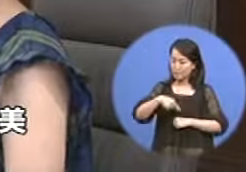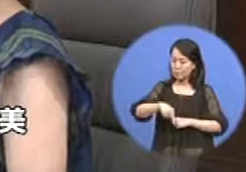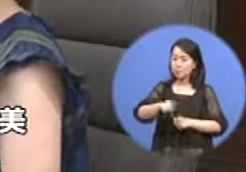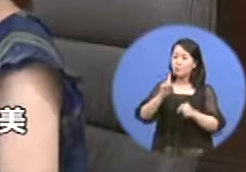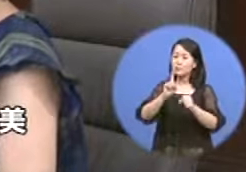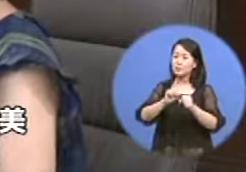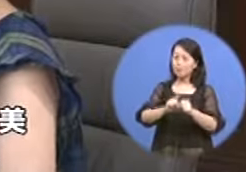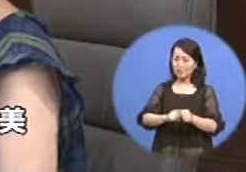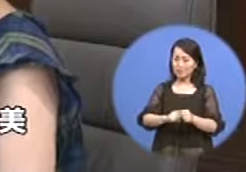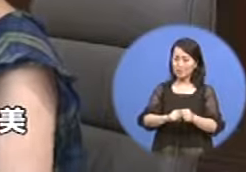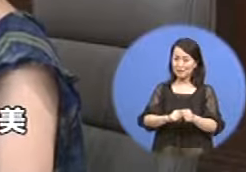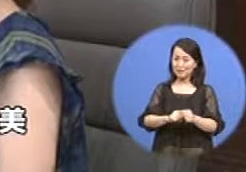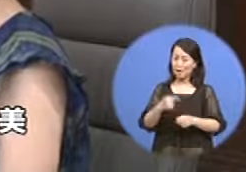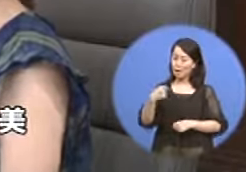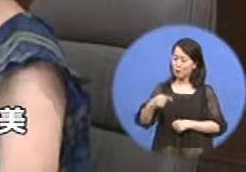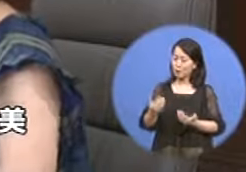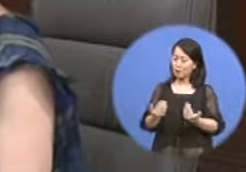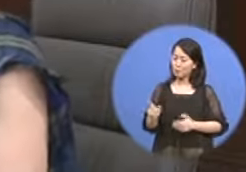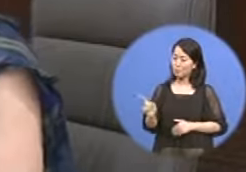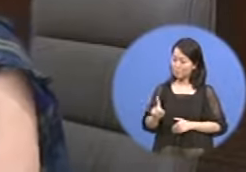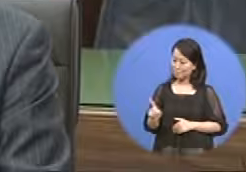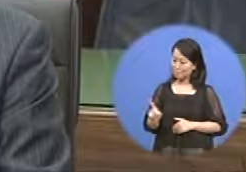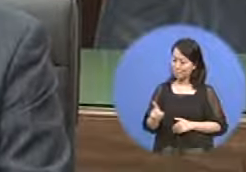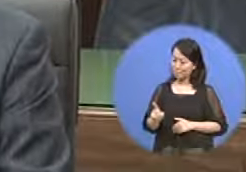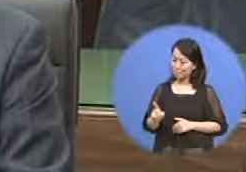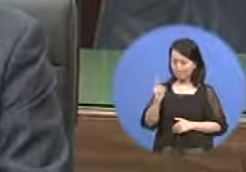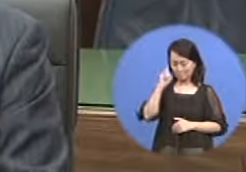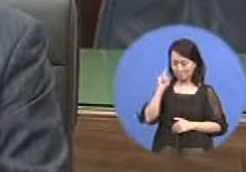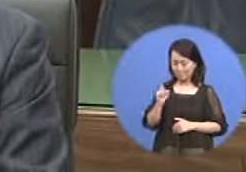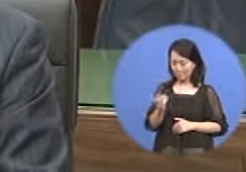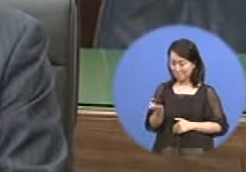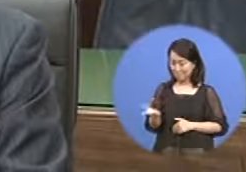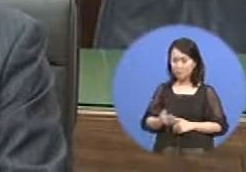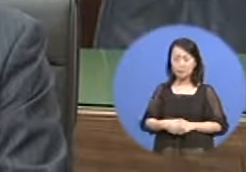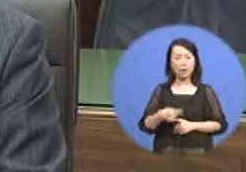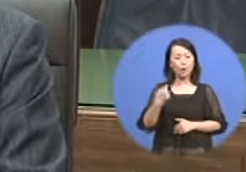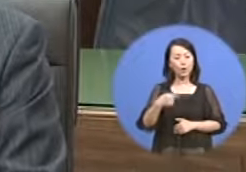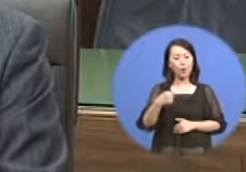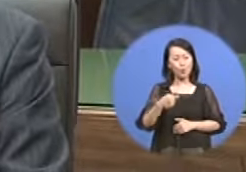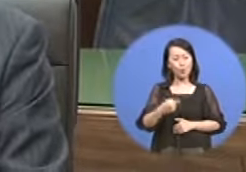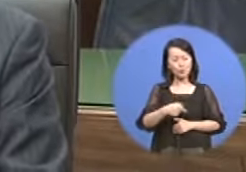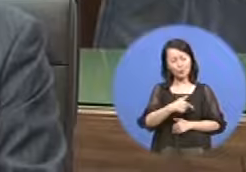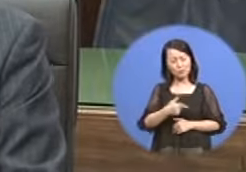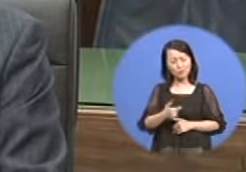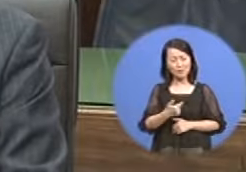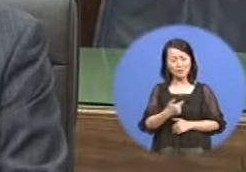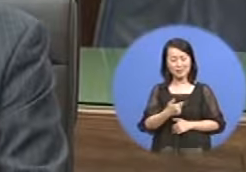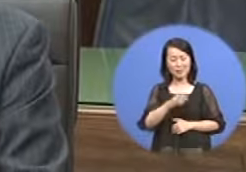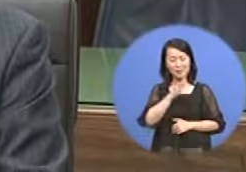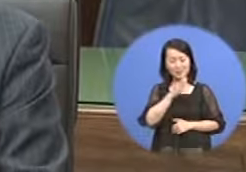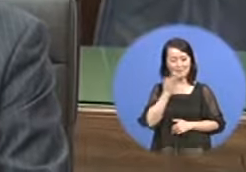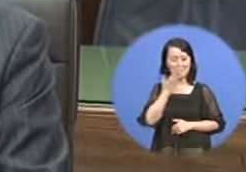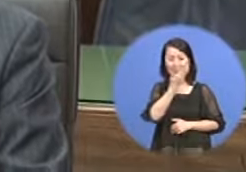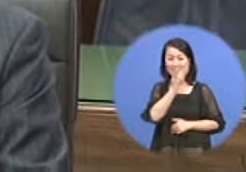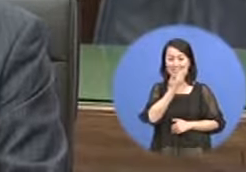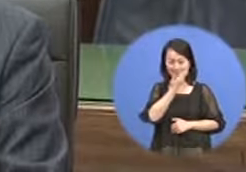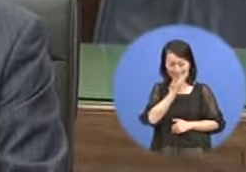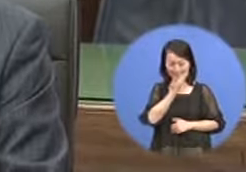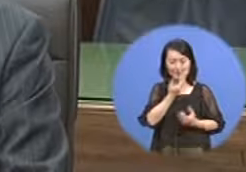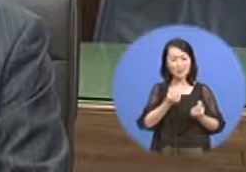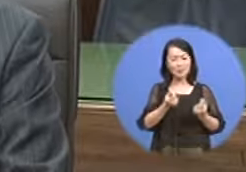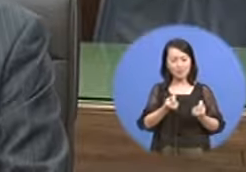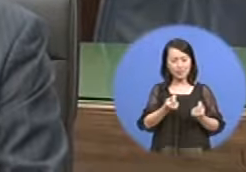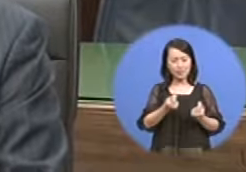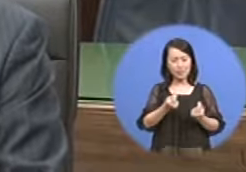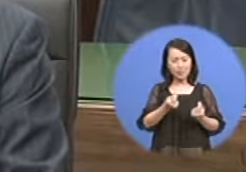ためにはどんな教育が必要だと知事がお考えなんでしょうか。 はいはい、教育は本当大事ですよね。 はい、 と同時に大変難しい